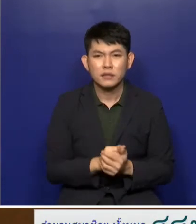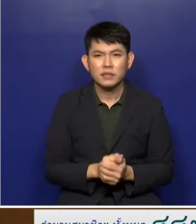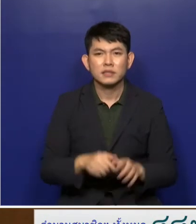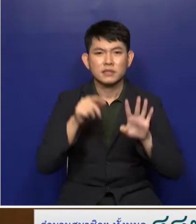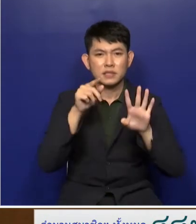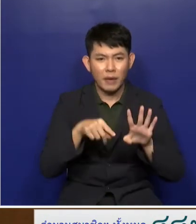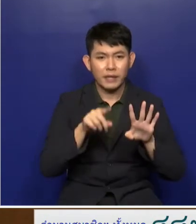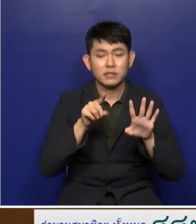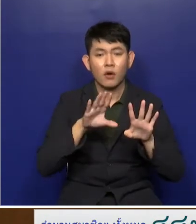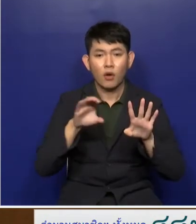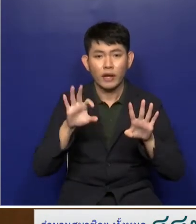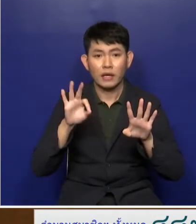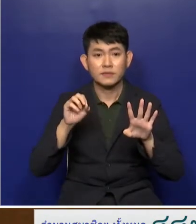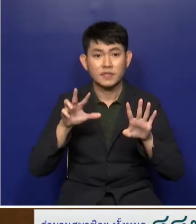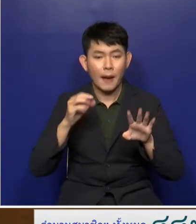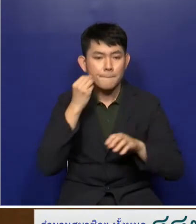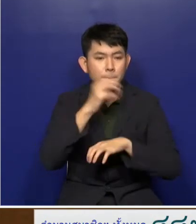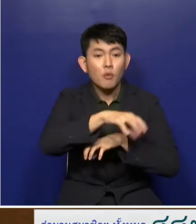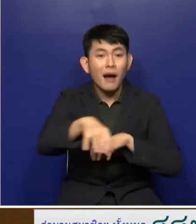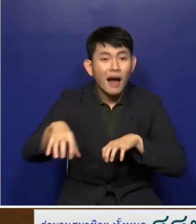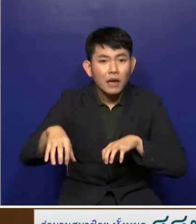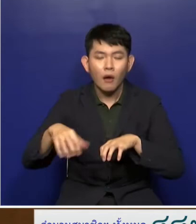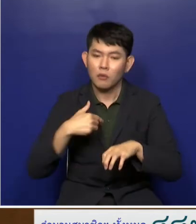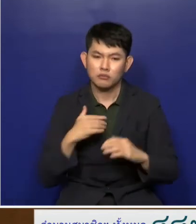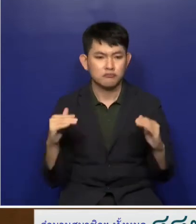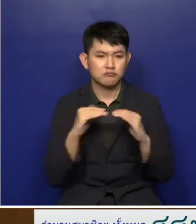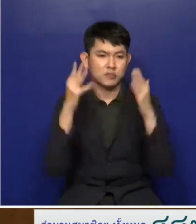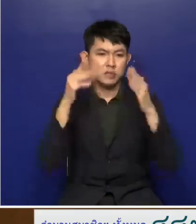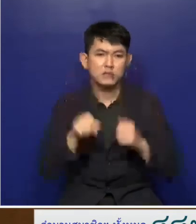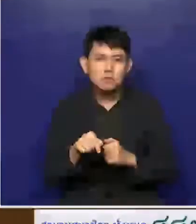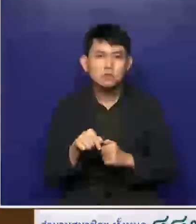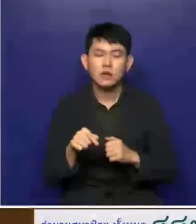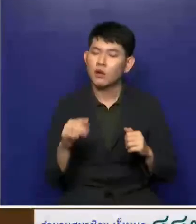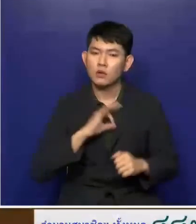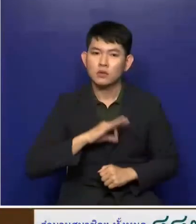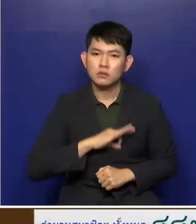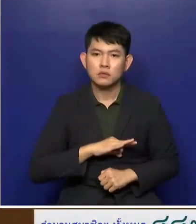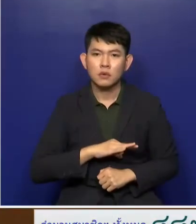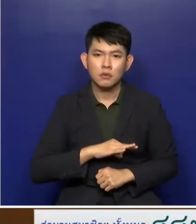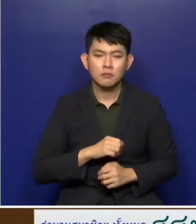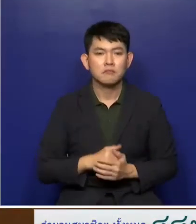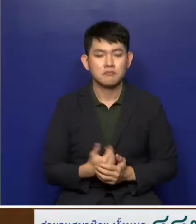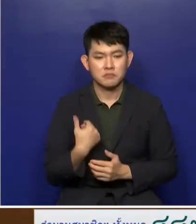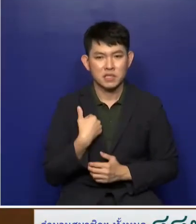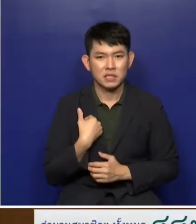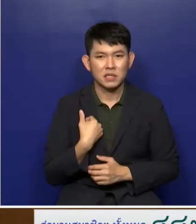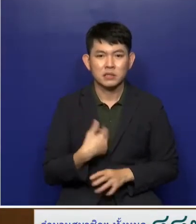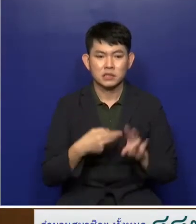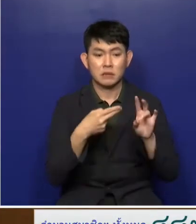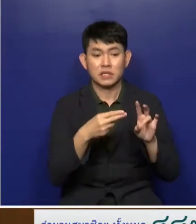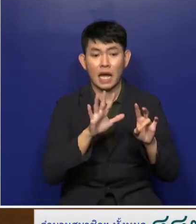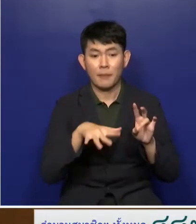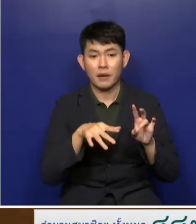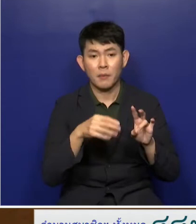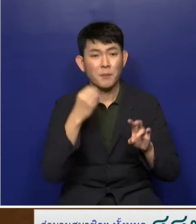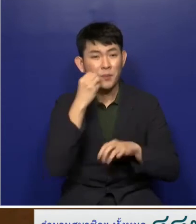4,193 หมู่บ้านหมู่บ้านนี้คือหมู่บ้านหนึ่งที่ไม่ได้รับสิทธินั้นเท่ากับ 75,000 หมู่บ้านในประเทศไทยครับท่านประธาน